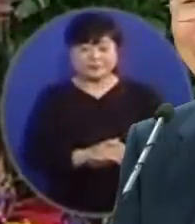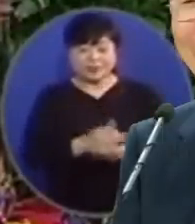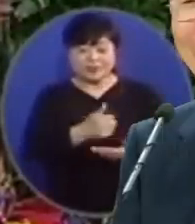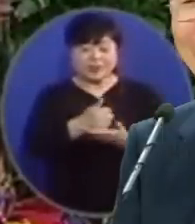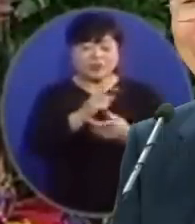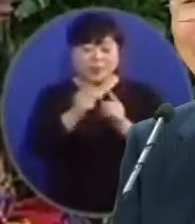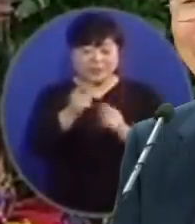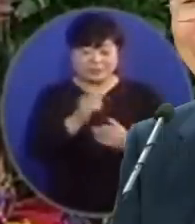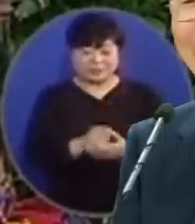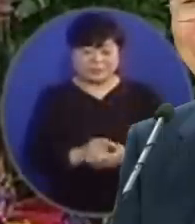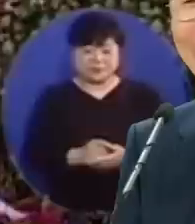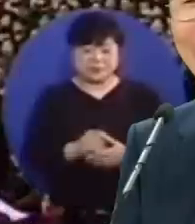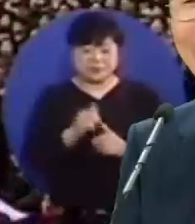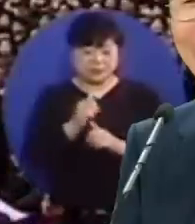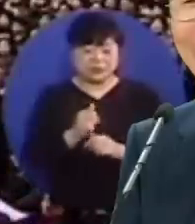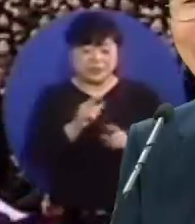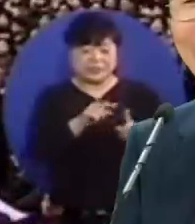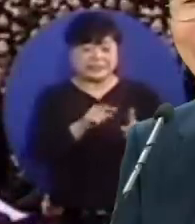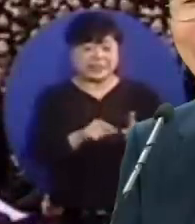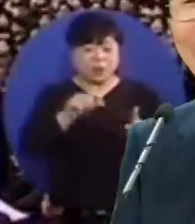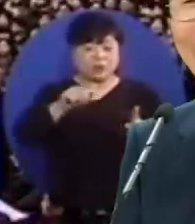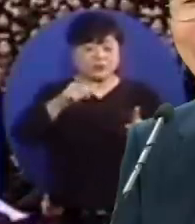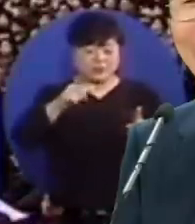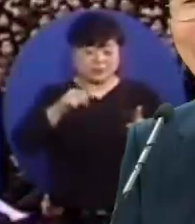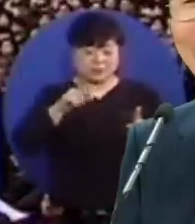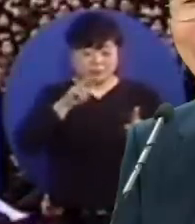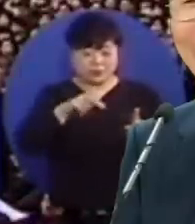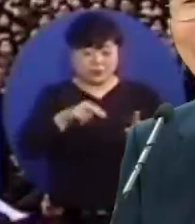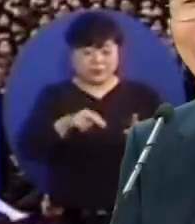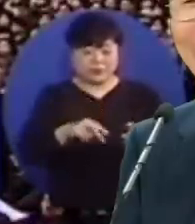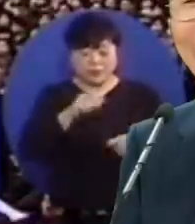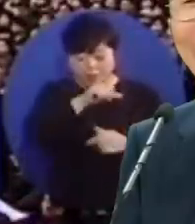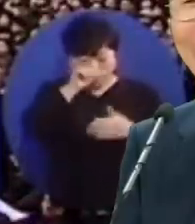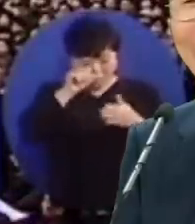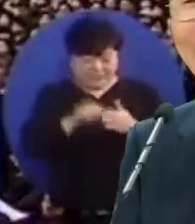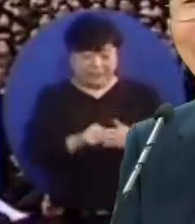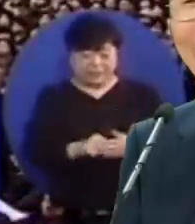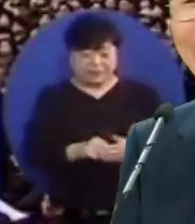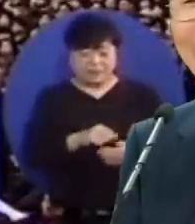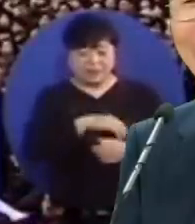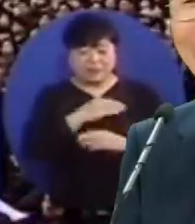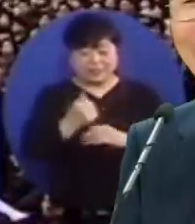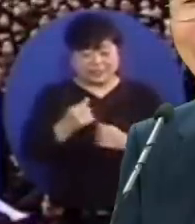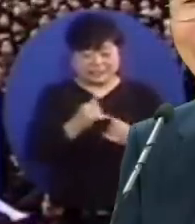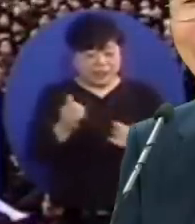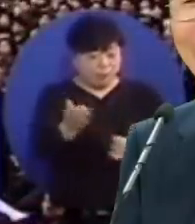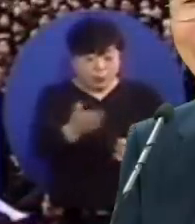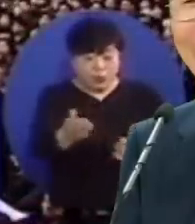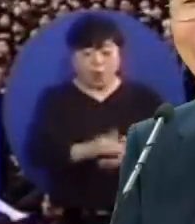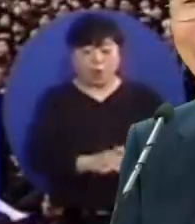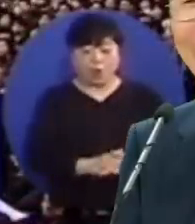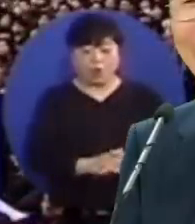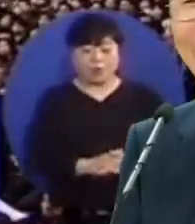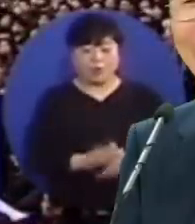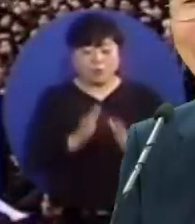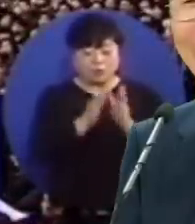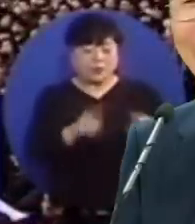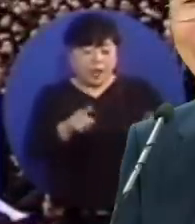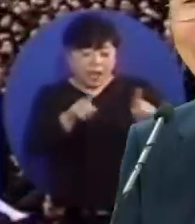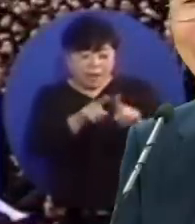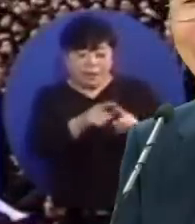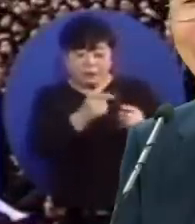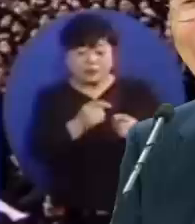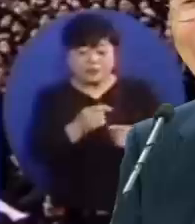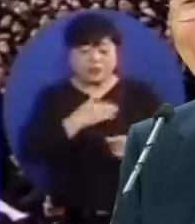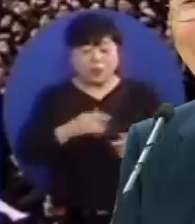격려하는 말씀 보십시오. 여호수아 1장 5절로 9절에 내 평생에 너를 능히 대적할 자가 없으리니 내가 모세와 함께 있었던